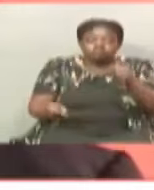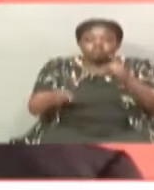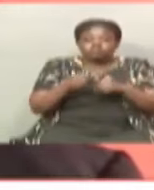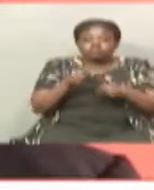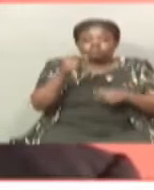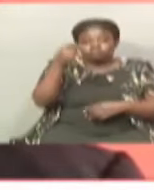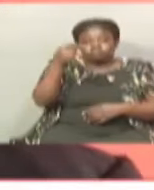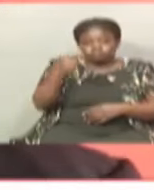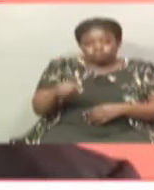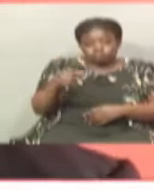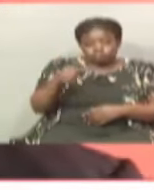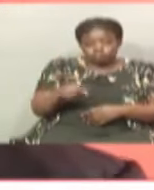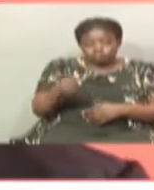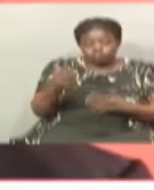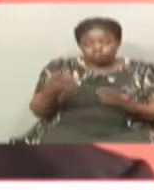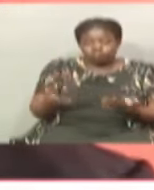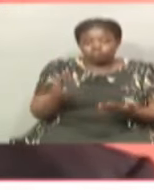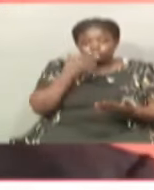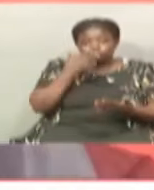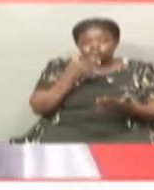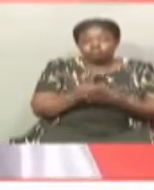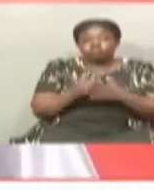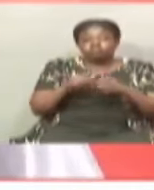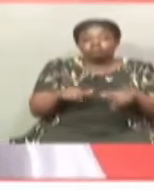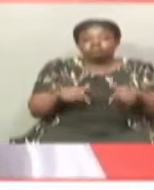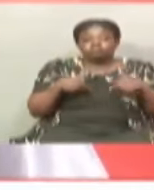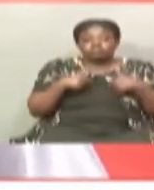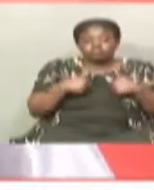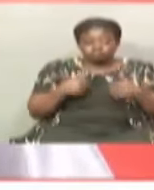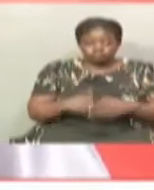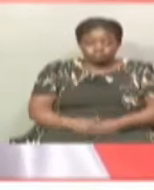omutindo n'osobola okubeera mu bulamu obweyagaza.